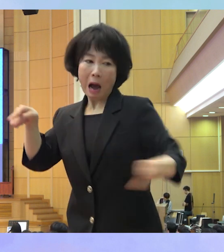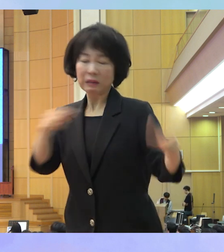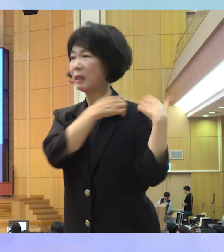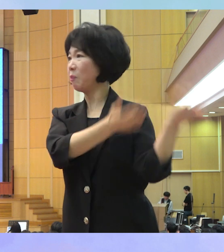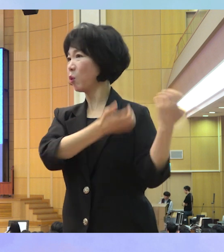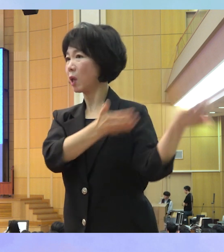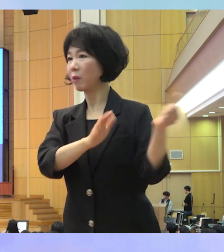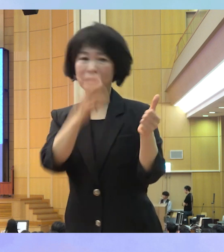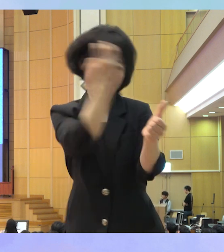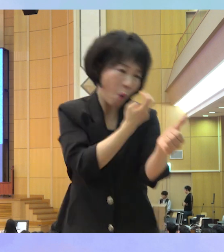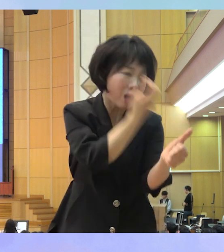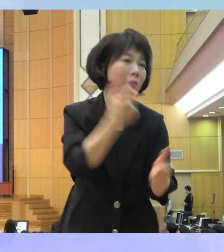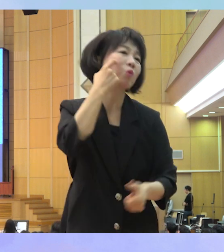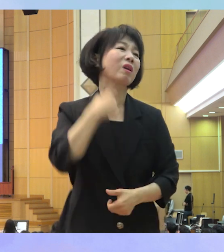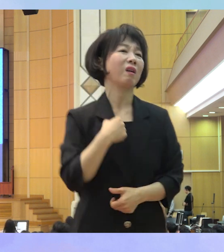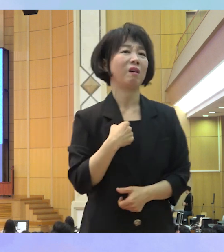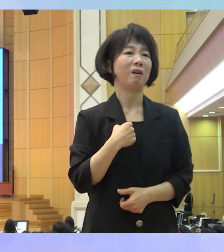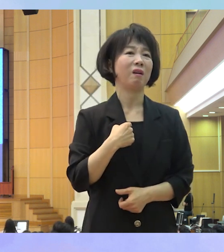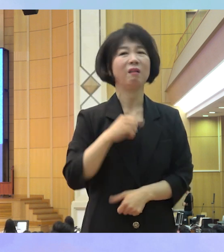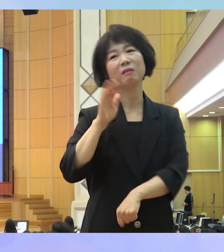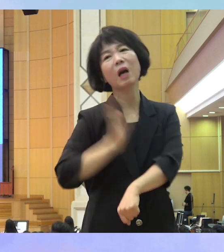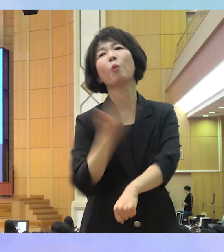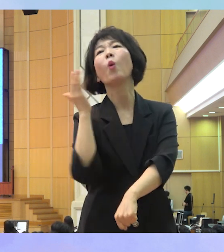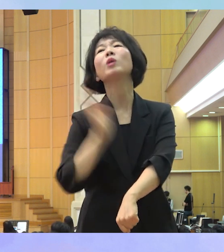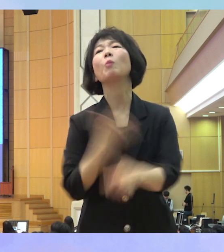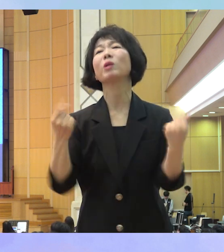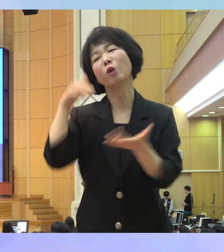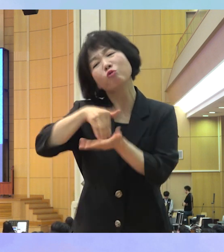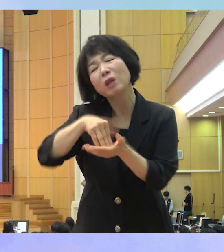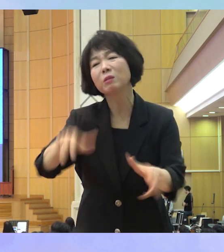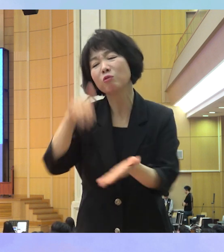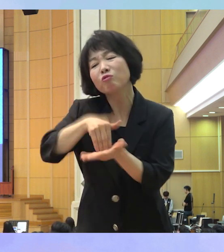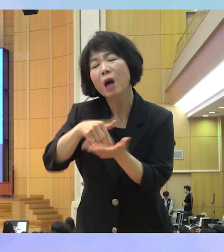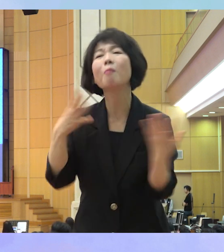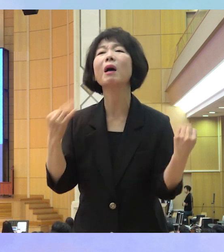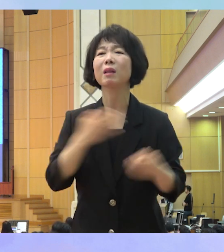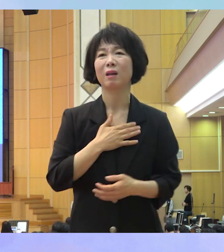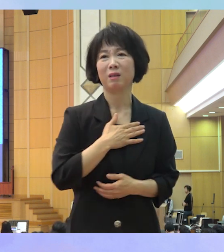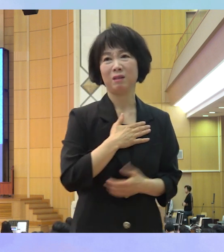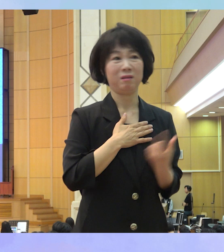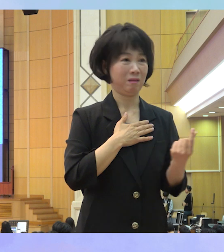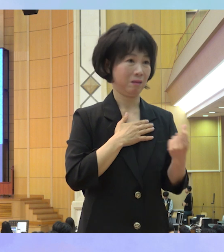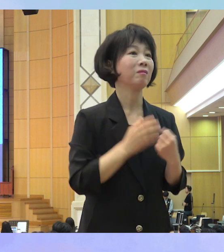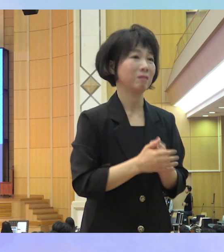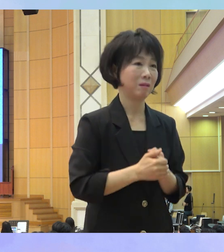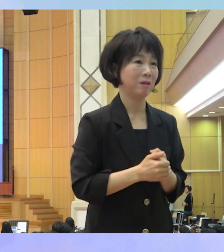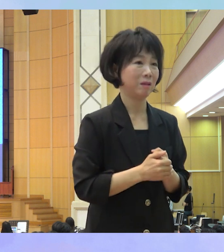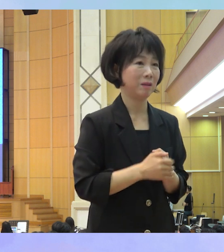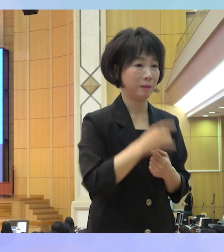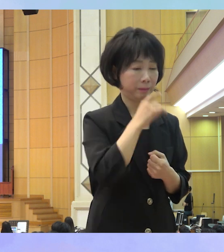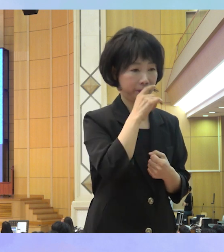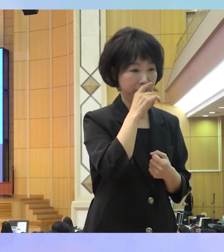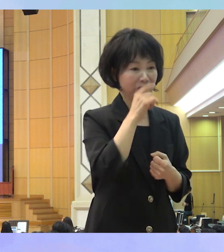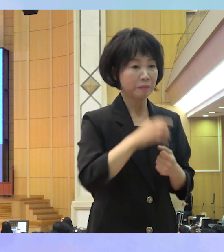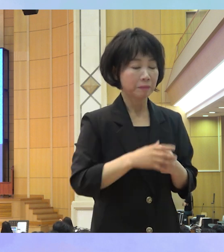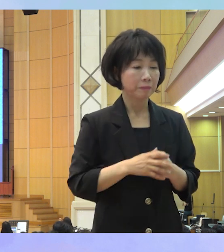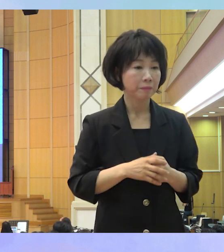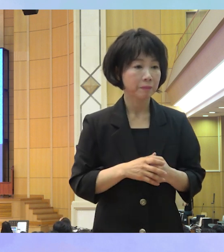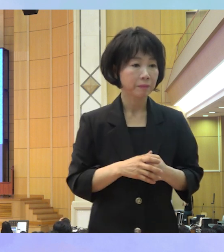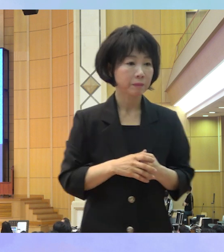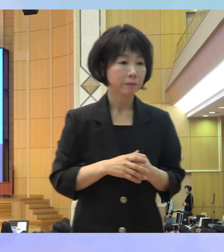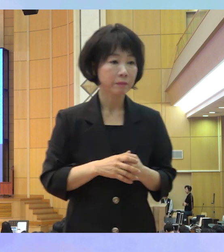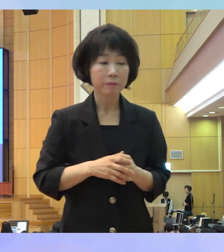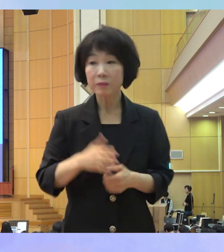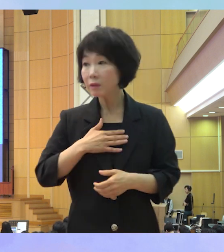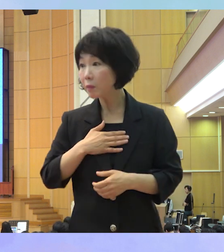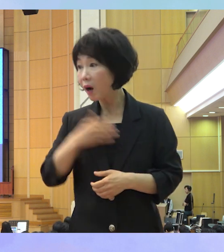부모님들이 자녀들한테 해주는 거에 반의 반만 해줬어도, 근데 우리 방금 전에 뭐 남기석 장로님도 말씀하시잖아요. 용돈